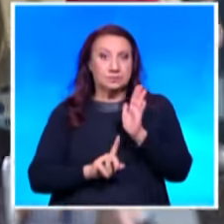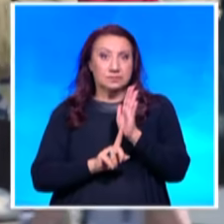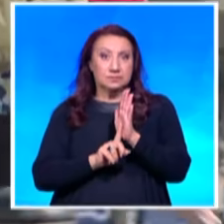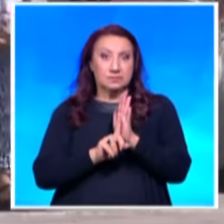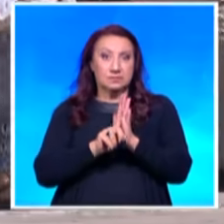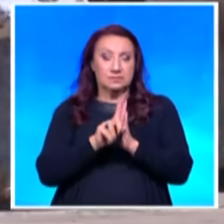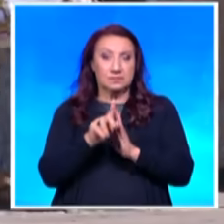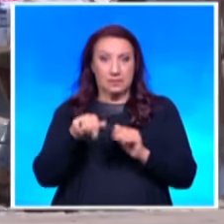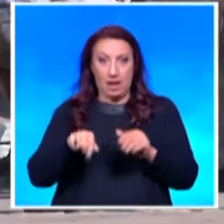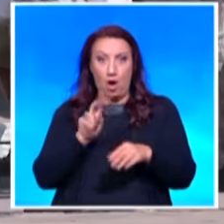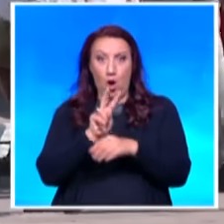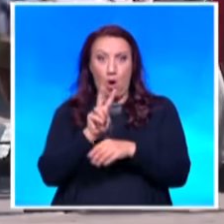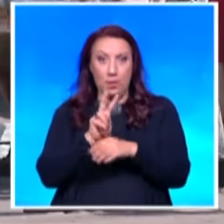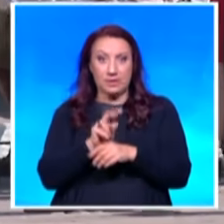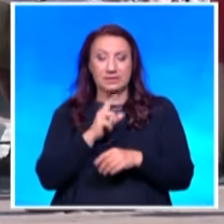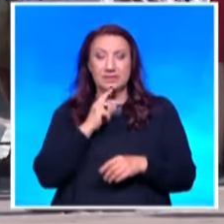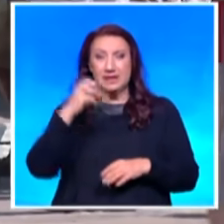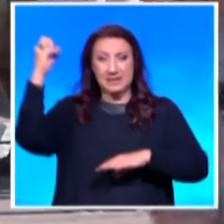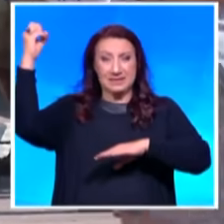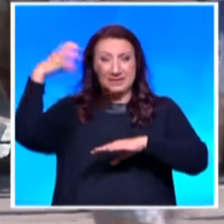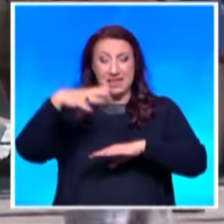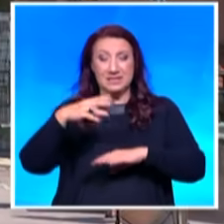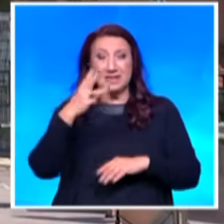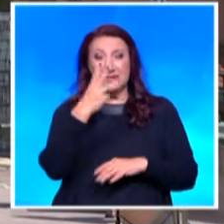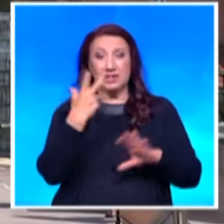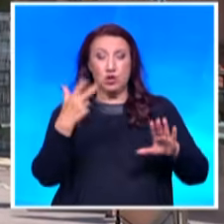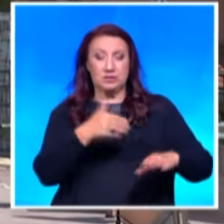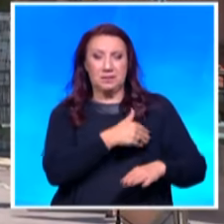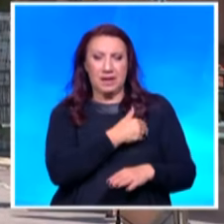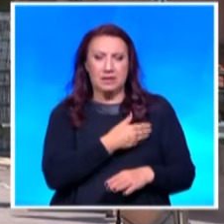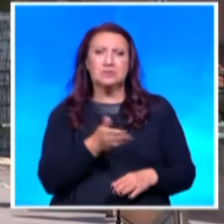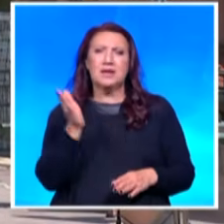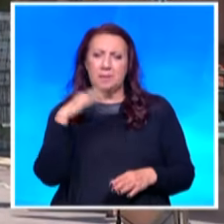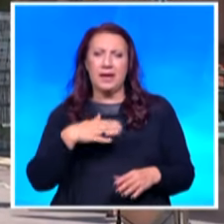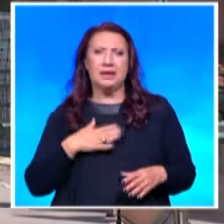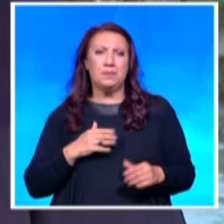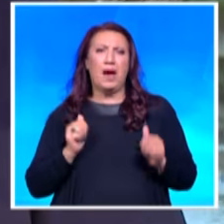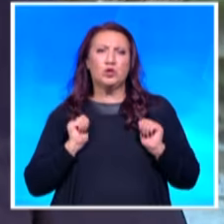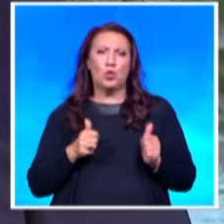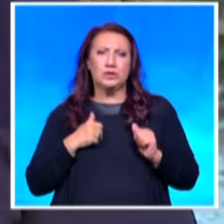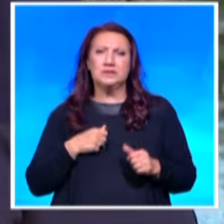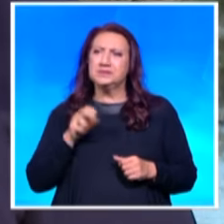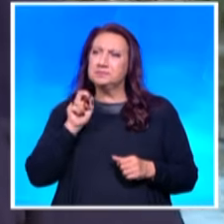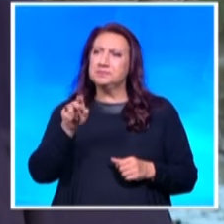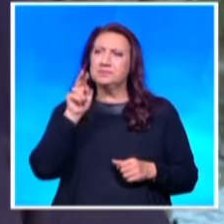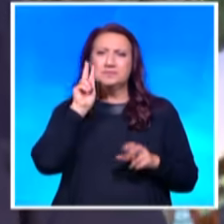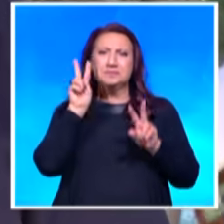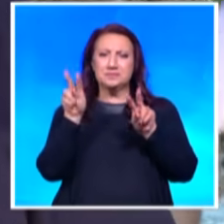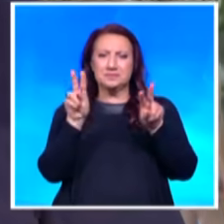по обед. Измерените на слънце 38 градуса не спряха туристите в обектите на открито. На